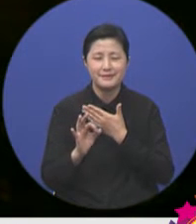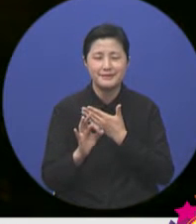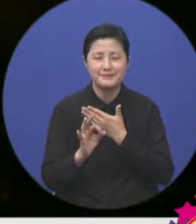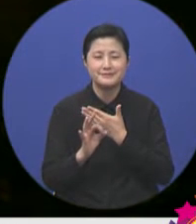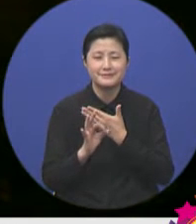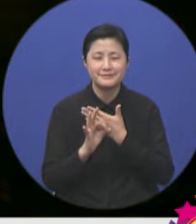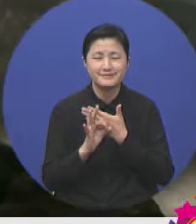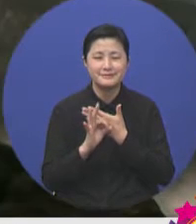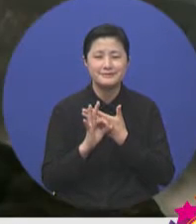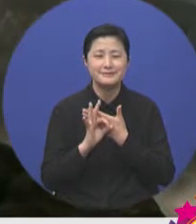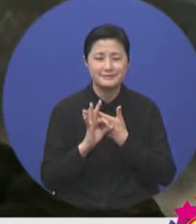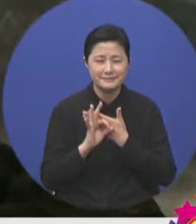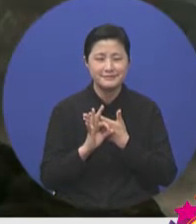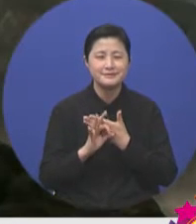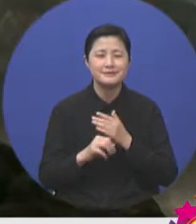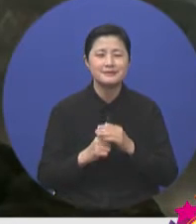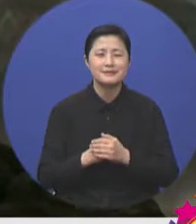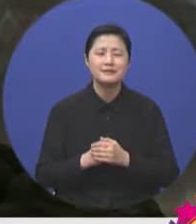없었다면